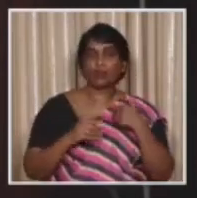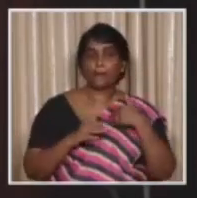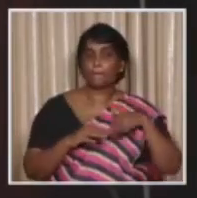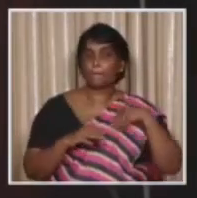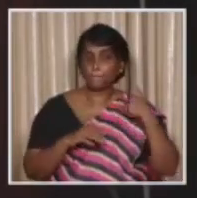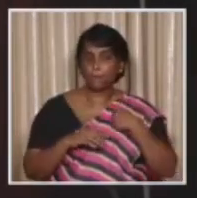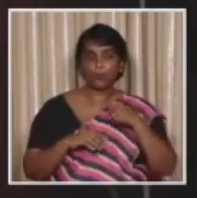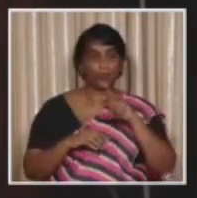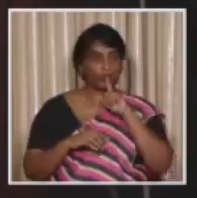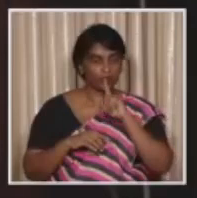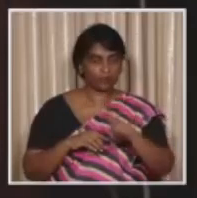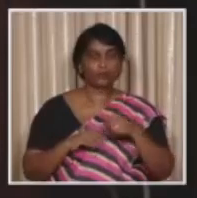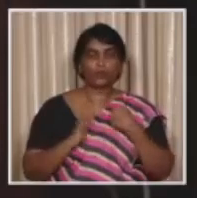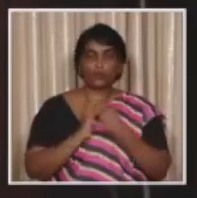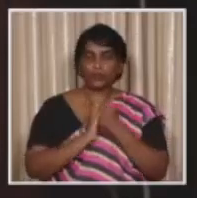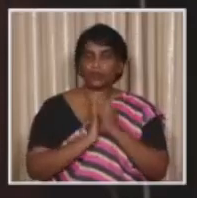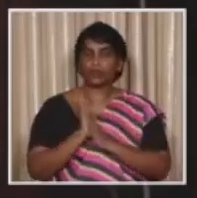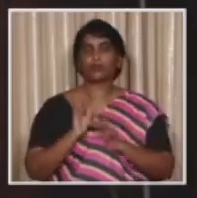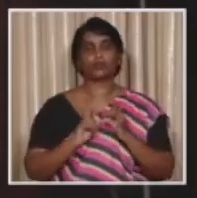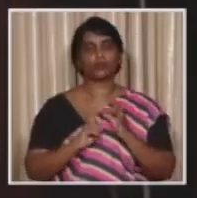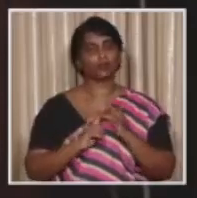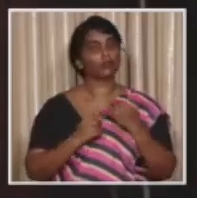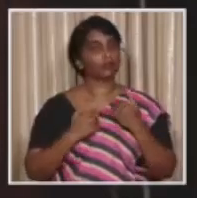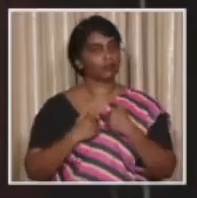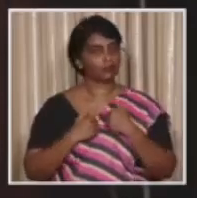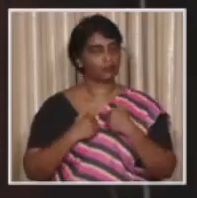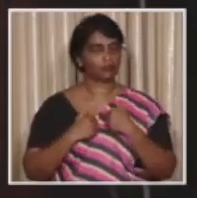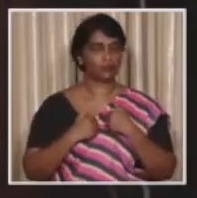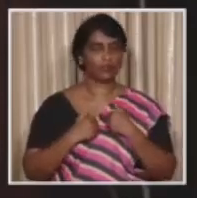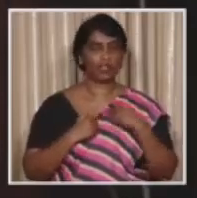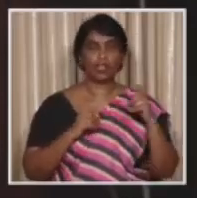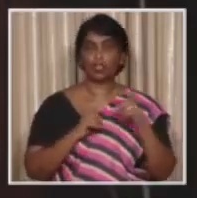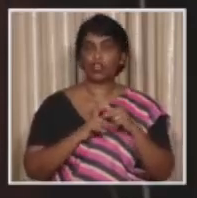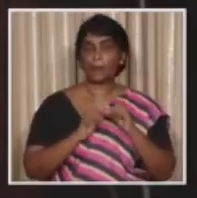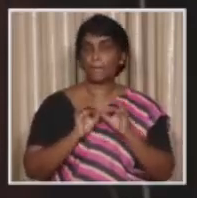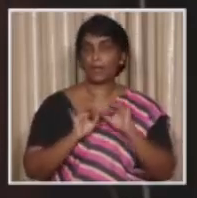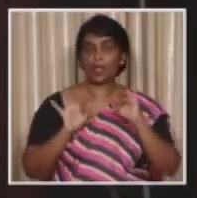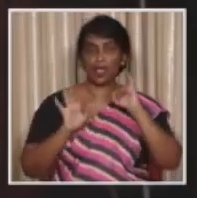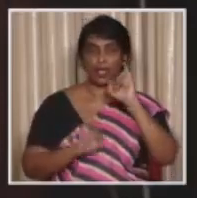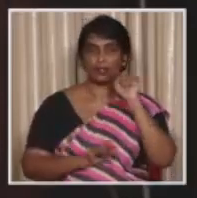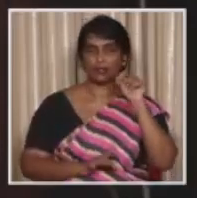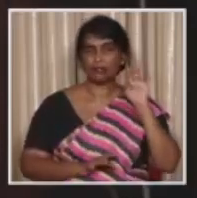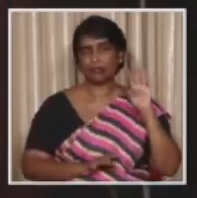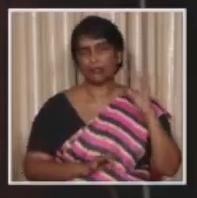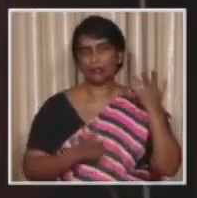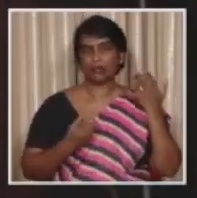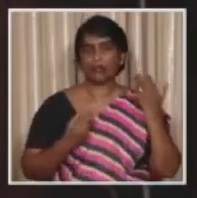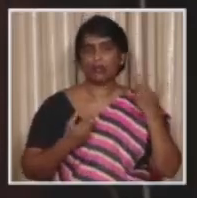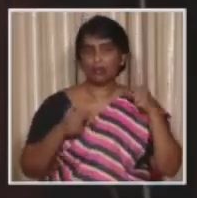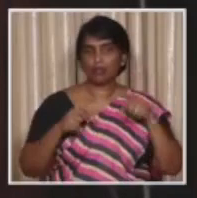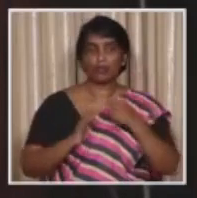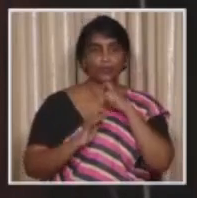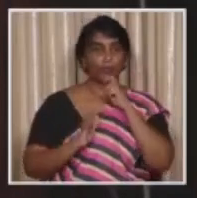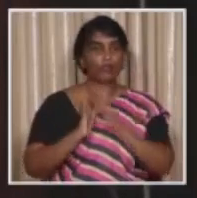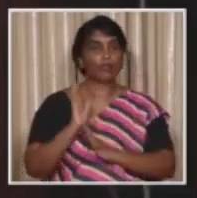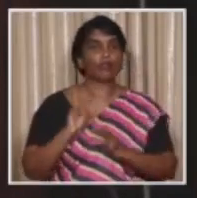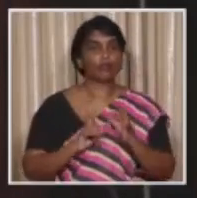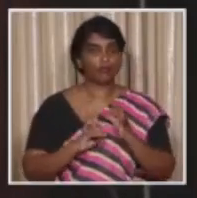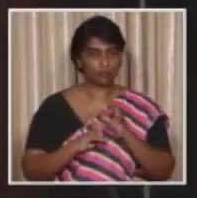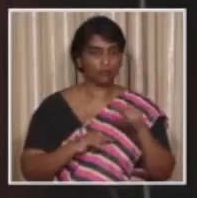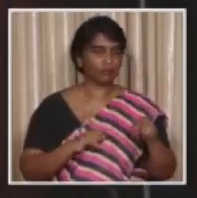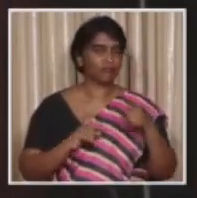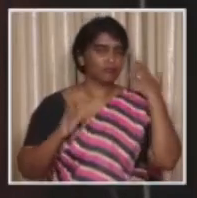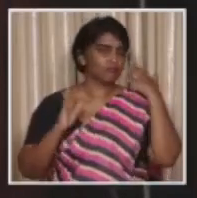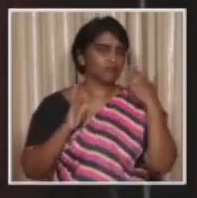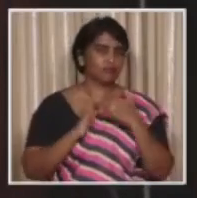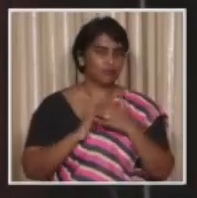වශයෙන්ම කියන්න ඕන කාරණා කරු මුලාසනට මන්තිබියනේ දැන් අපිට මේ ඩොලර් බිලියන 6.0 ගණක් අහිමි වෙනවා අධිකරණ ඇමතුමා කිව්වා මේ